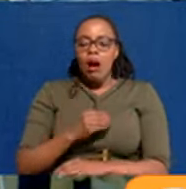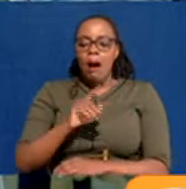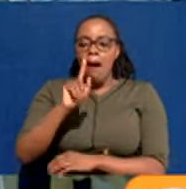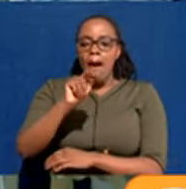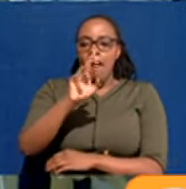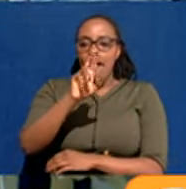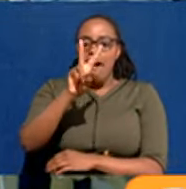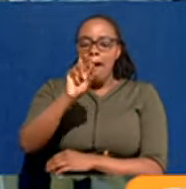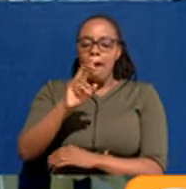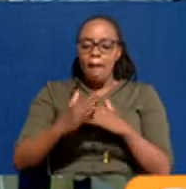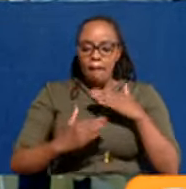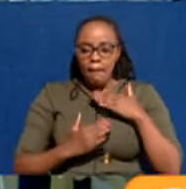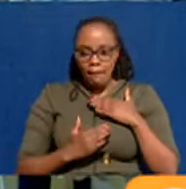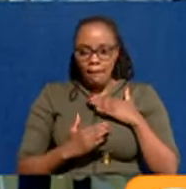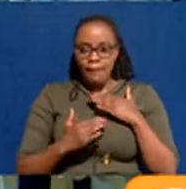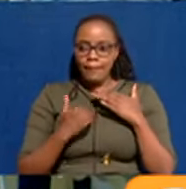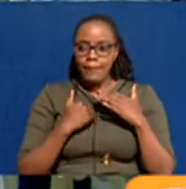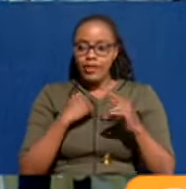Waheshi Miwa.